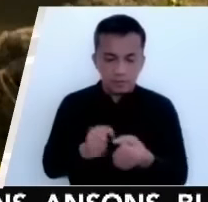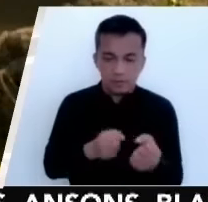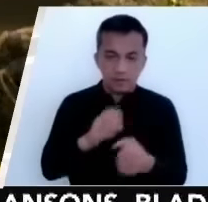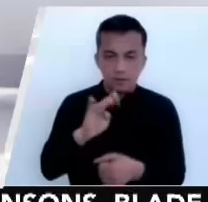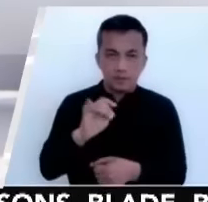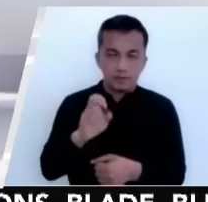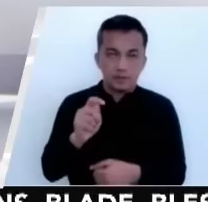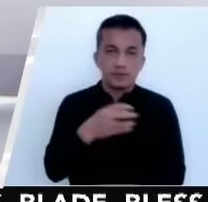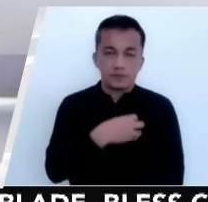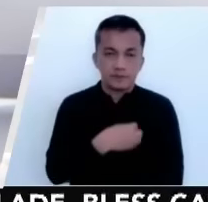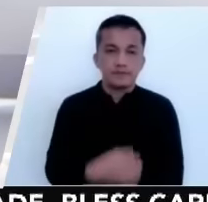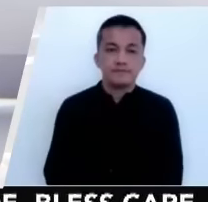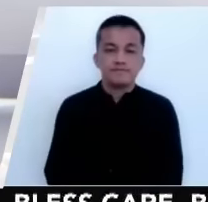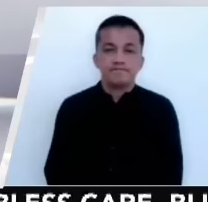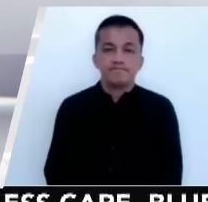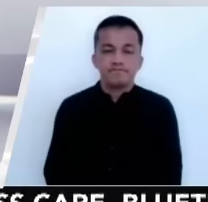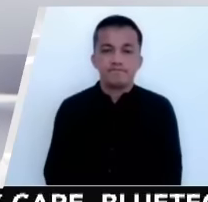Emil.